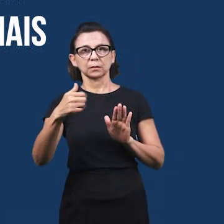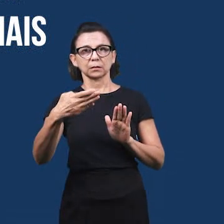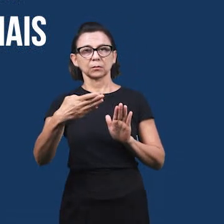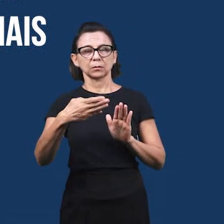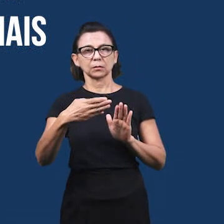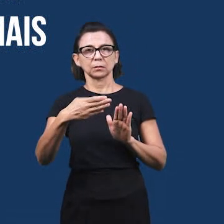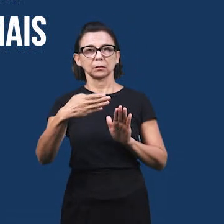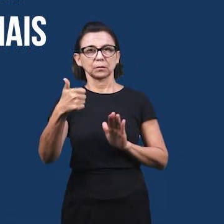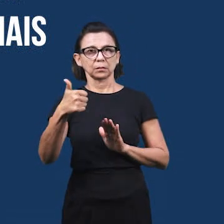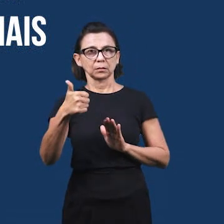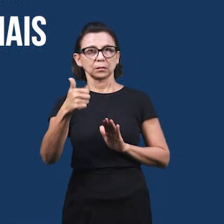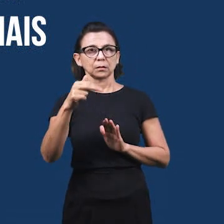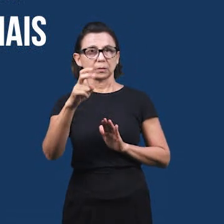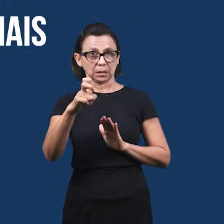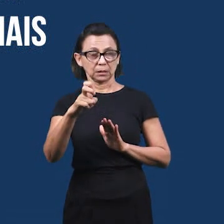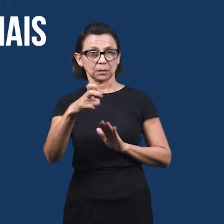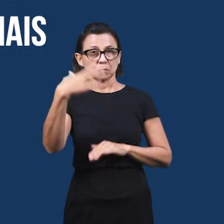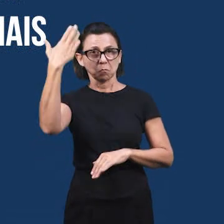в Осии